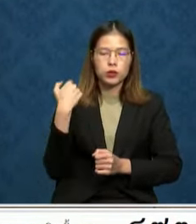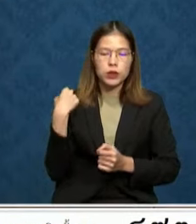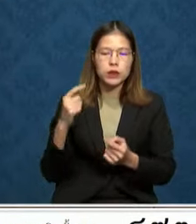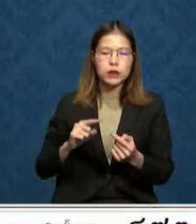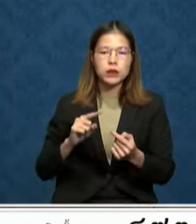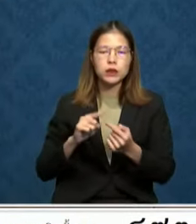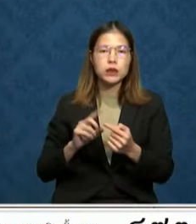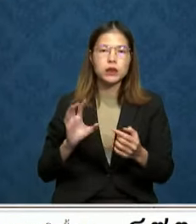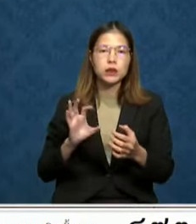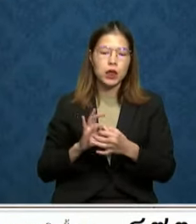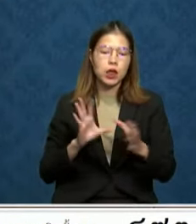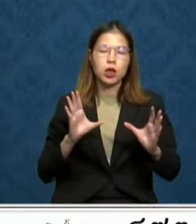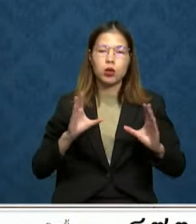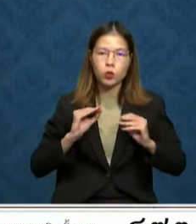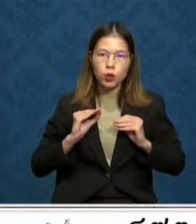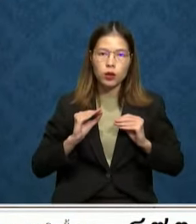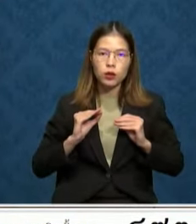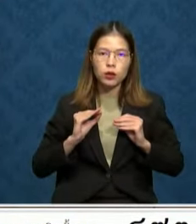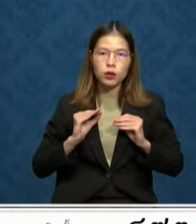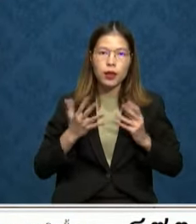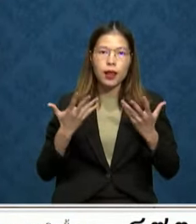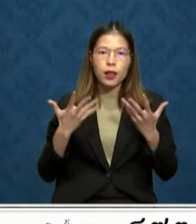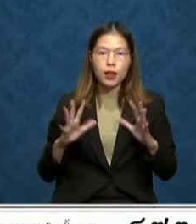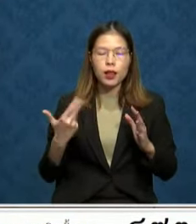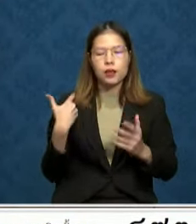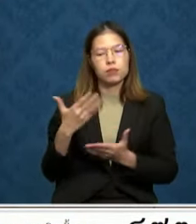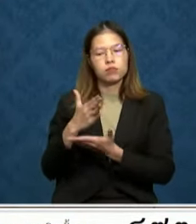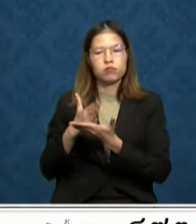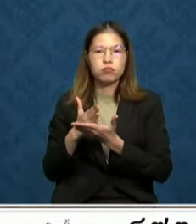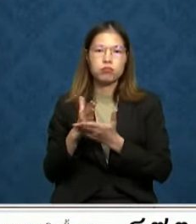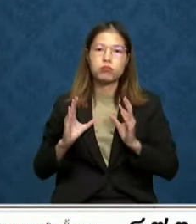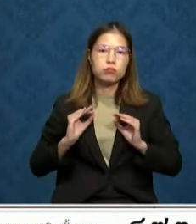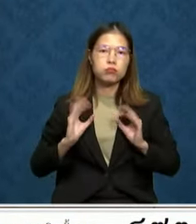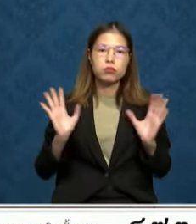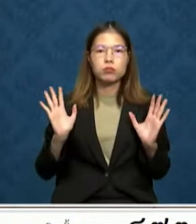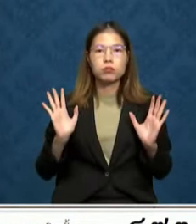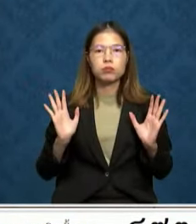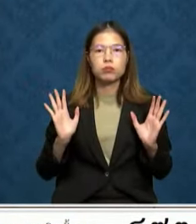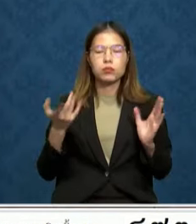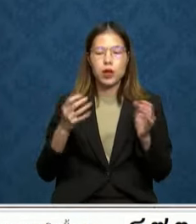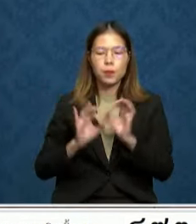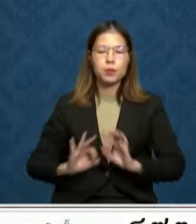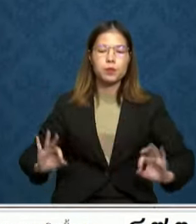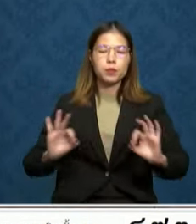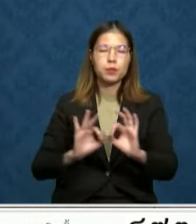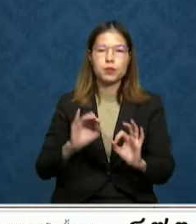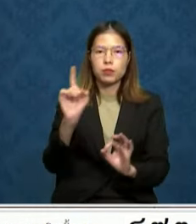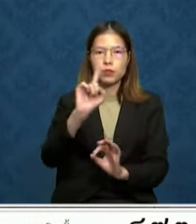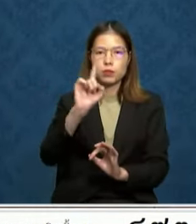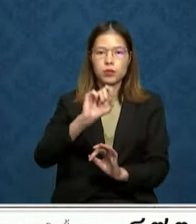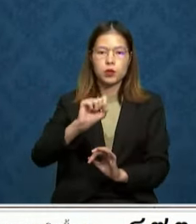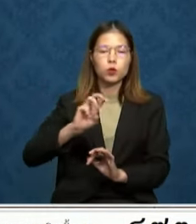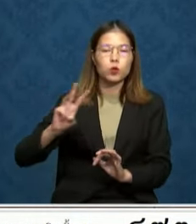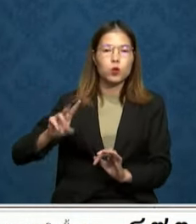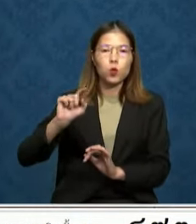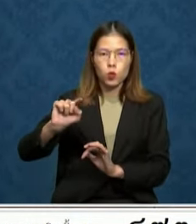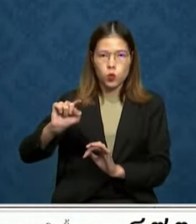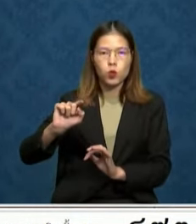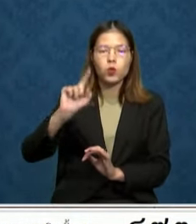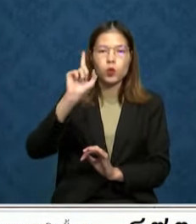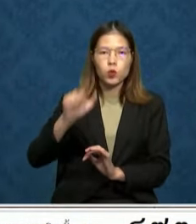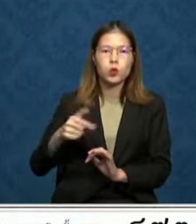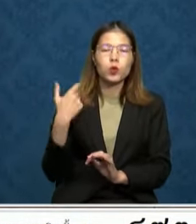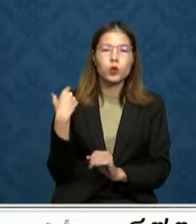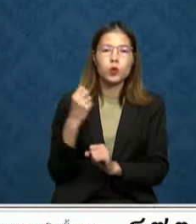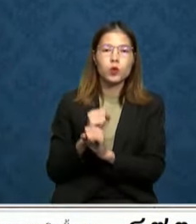ั้งเห็นด้วยและกึ่งๆไม่เหนด้วยในประเด็นที่ทาง Quốcฤษภาได